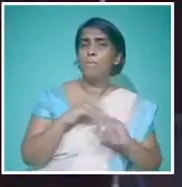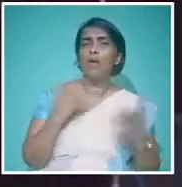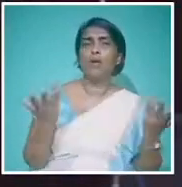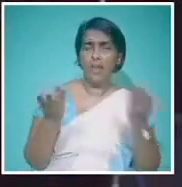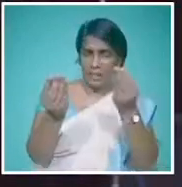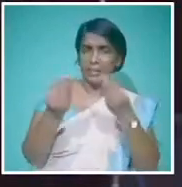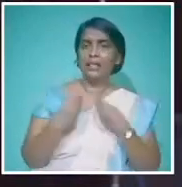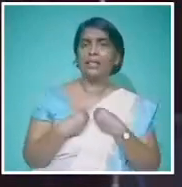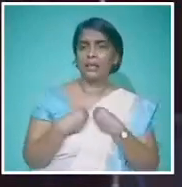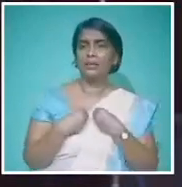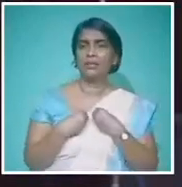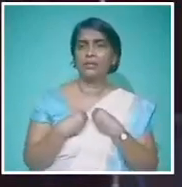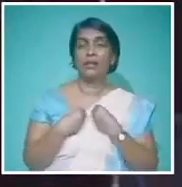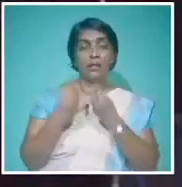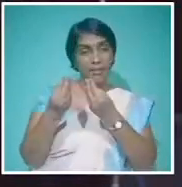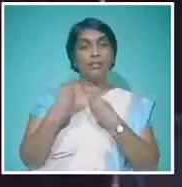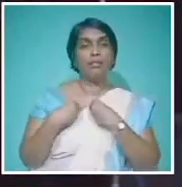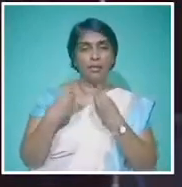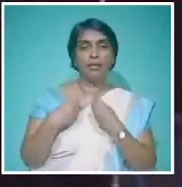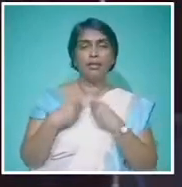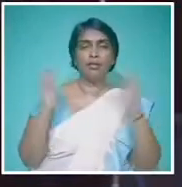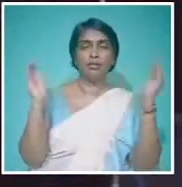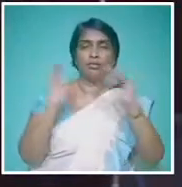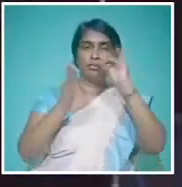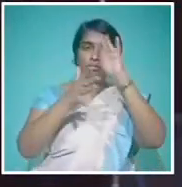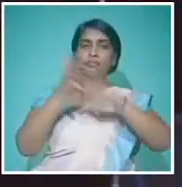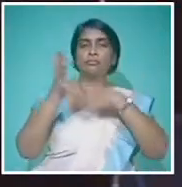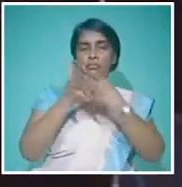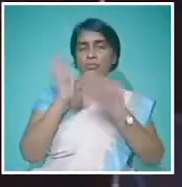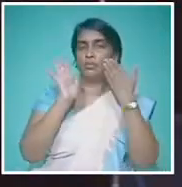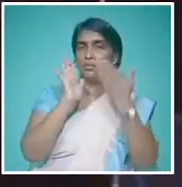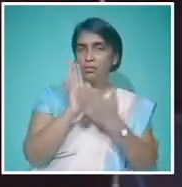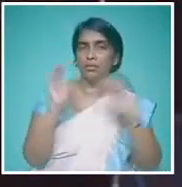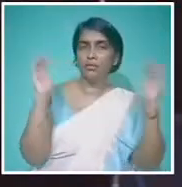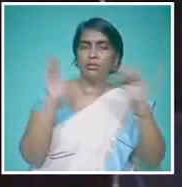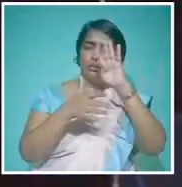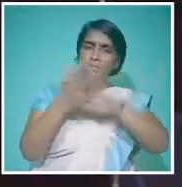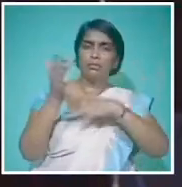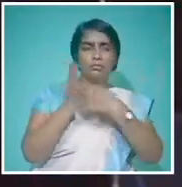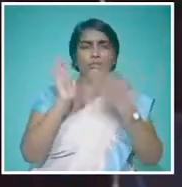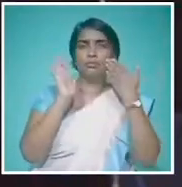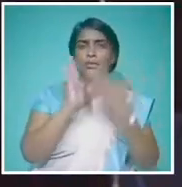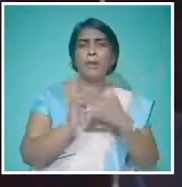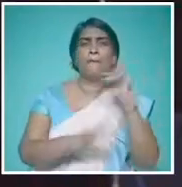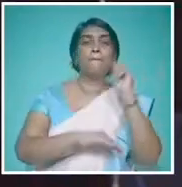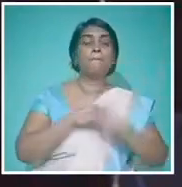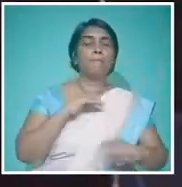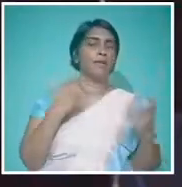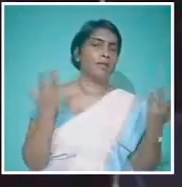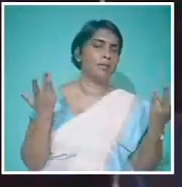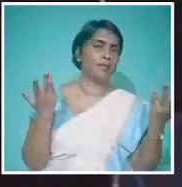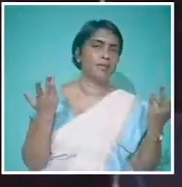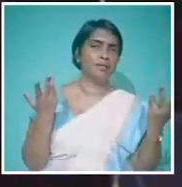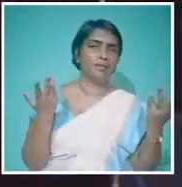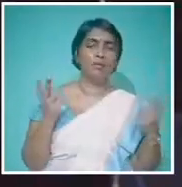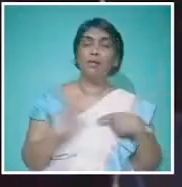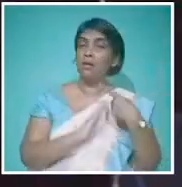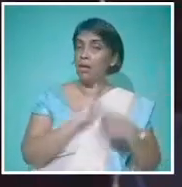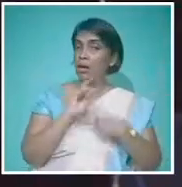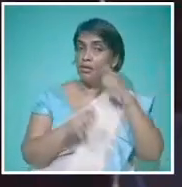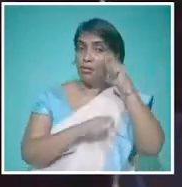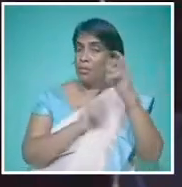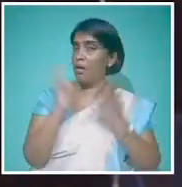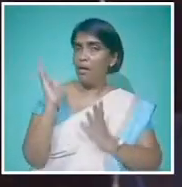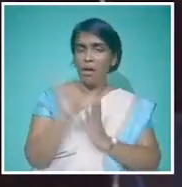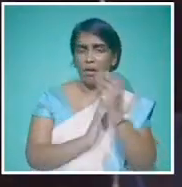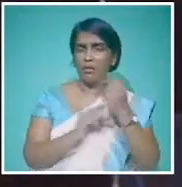අපිට දෙන්න. දෙනවයි කුව මිනි බජට් එකක් ගේනවයි කුව මිනි බජට් එකක් මොකද්ද එකක් ගේනවා ප්ලෑන් එකක් නැහැ. මේ රටේ මිනිස්සුන්ට අයිතියක්